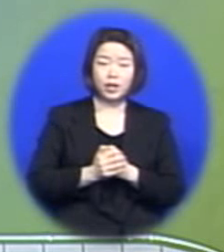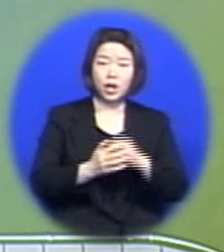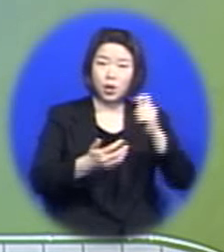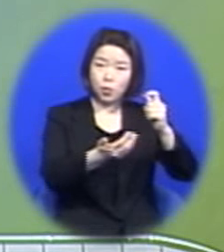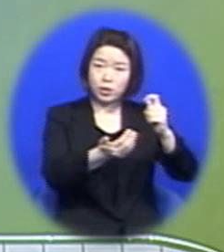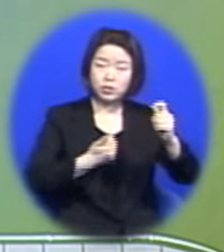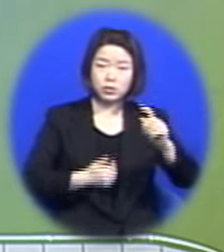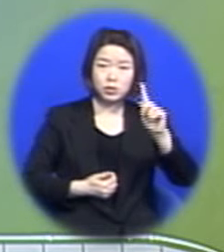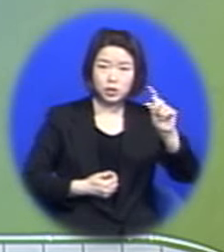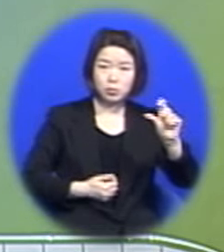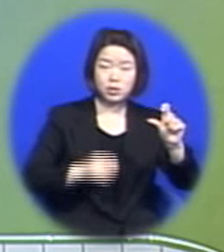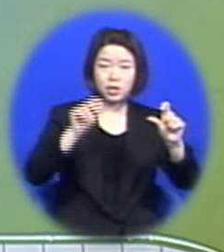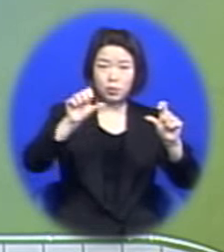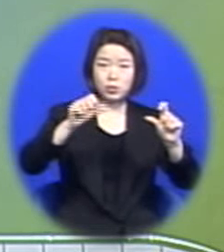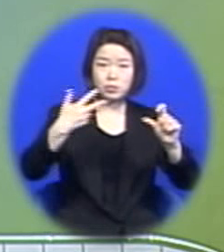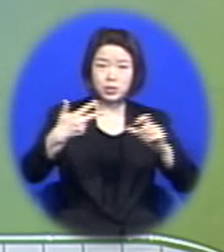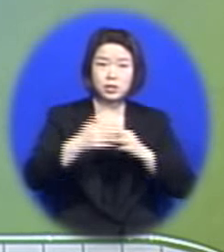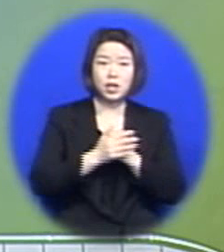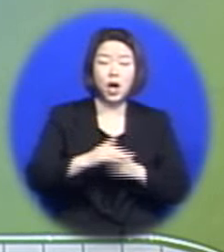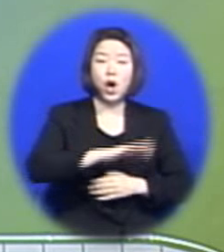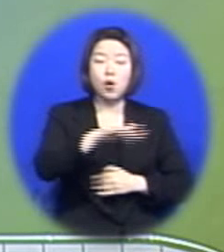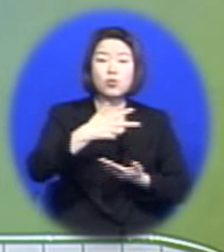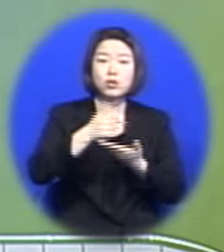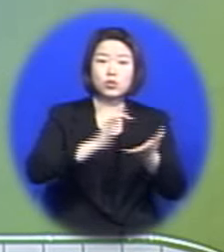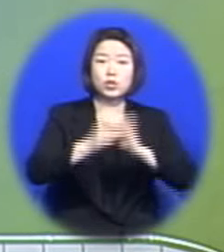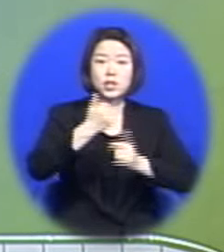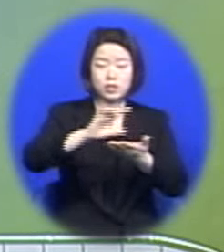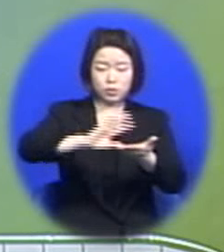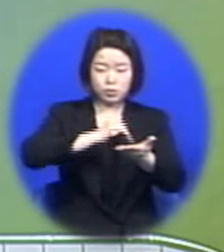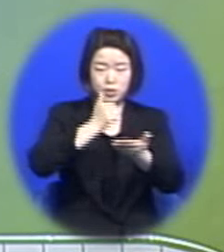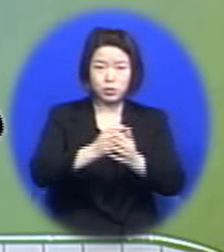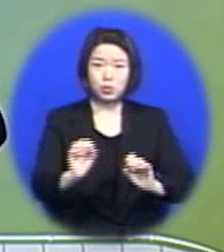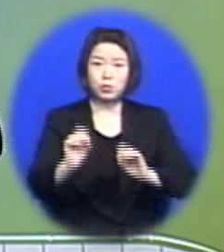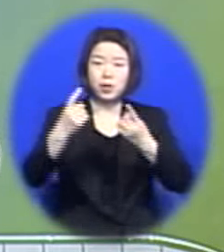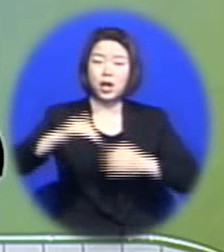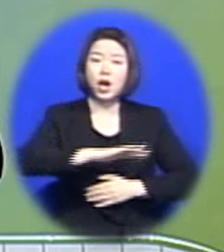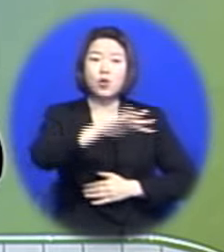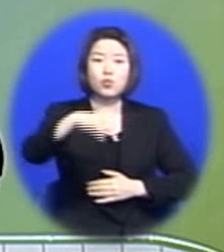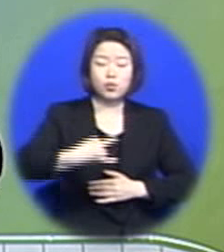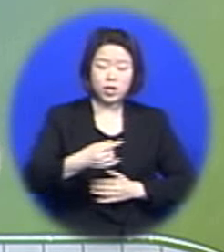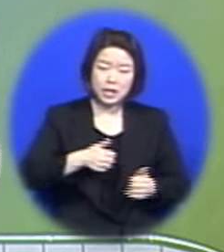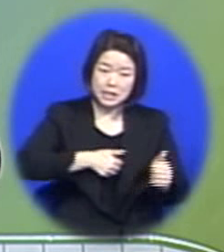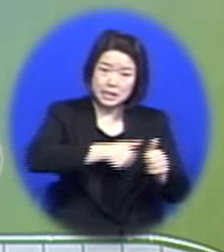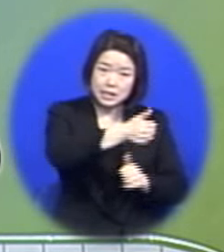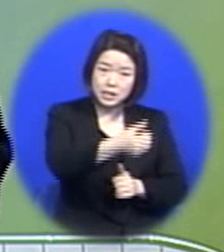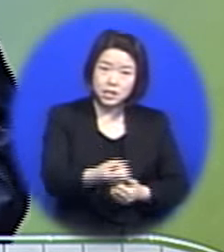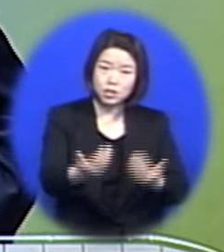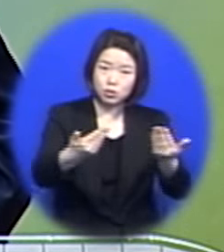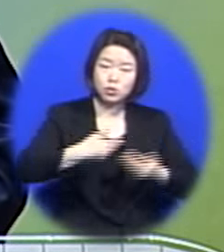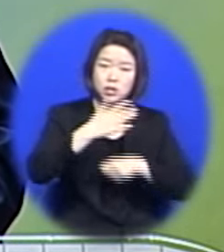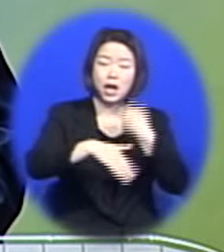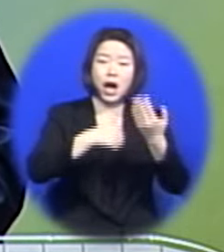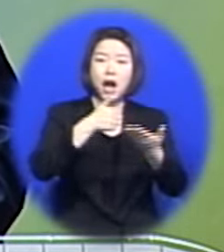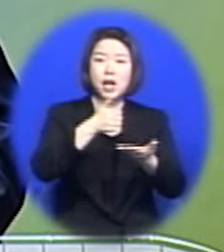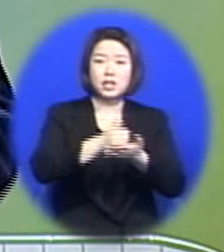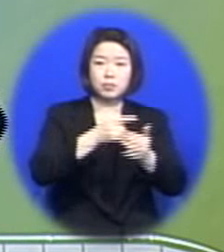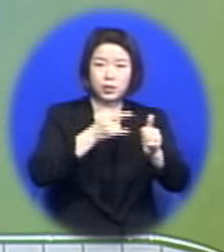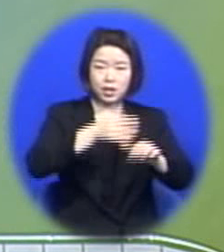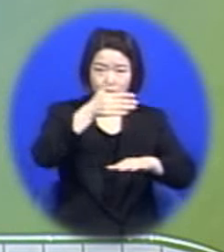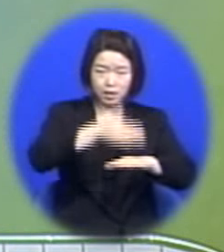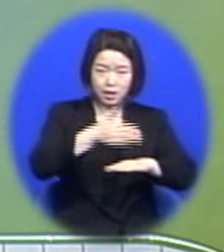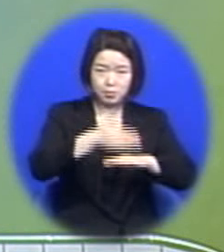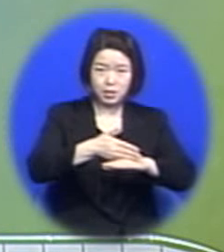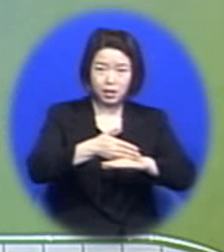고린도전서 15장 57절에 우리 주 예수 그리스도로 말미암아 우리에게 승리를 주시는 하나님께 감사하노니.